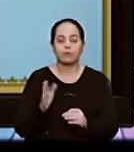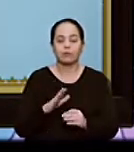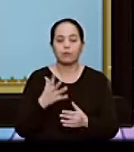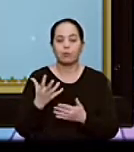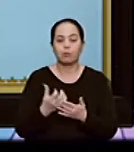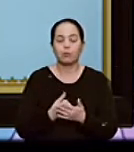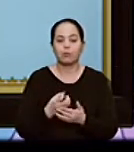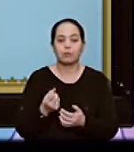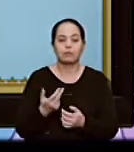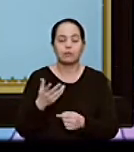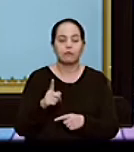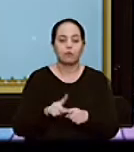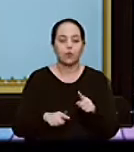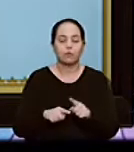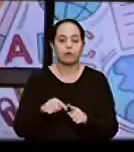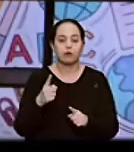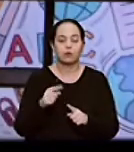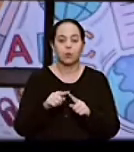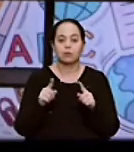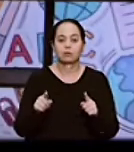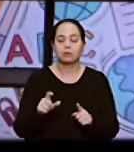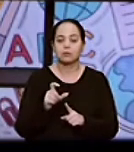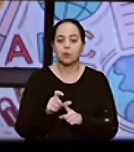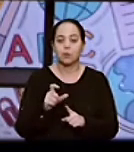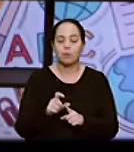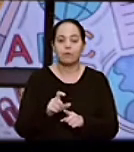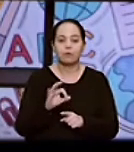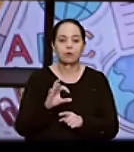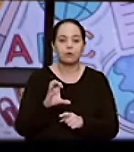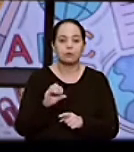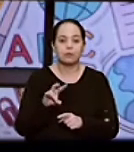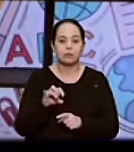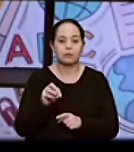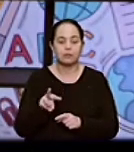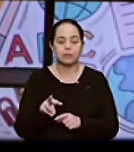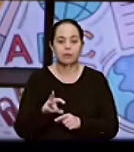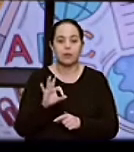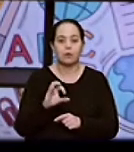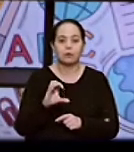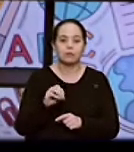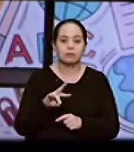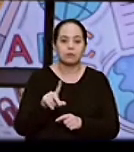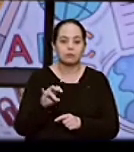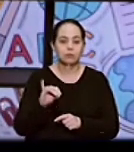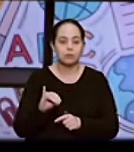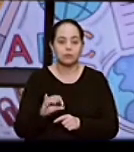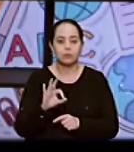Давайте подберем несколько родственных однокоренных слов. Осенним, осенью,